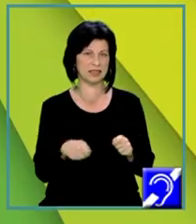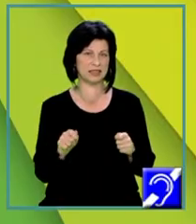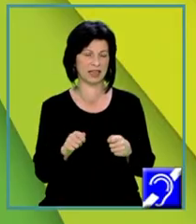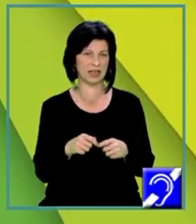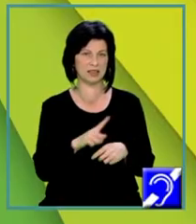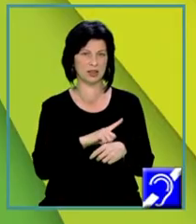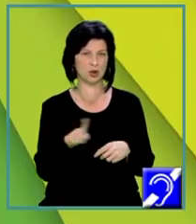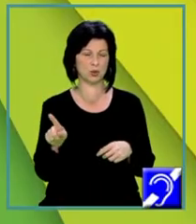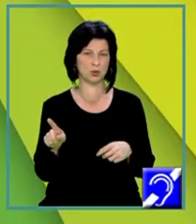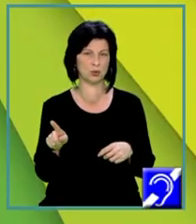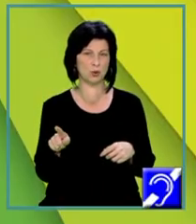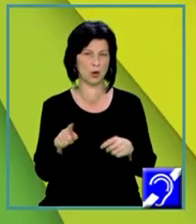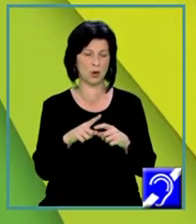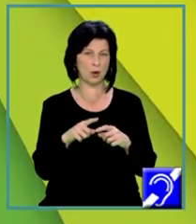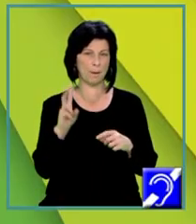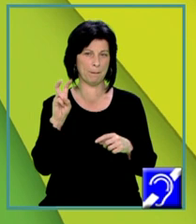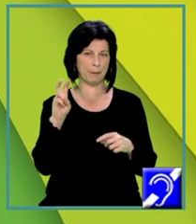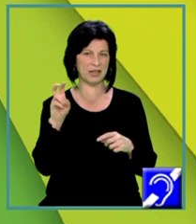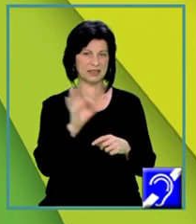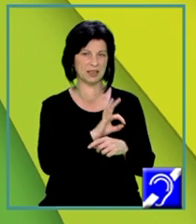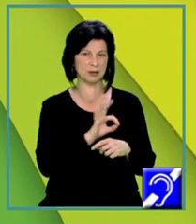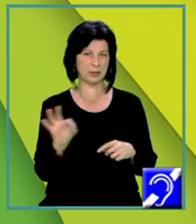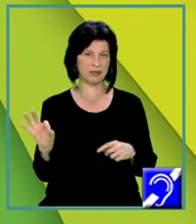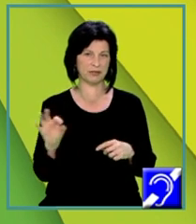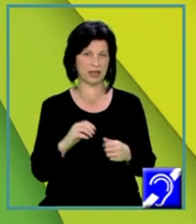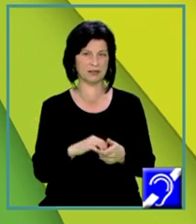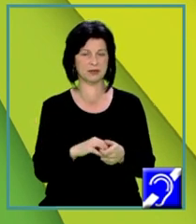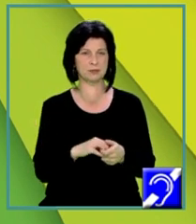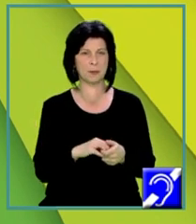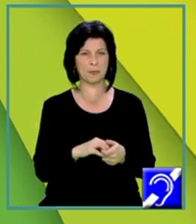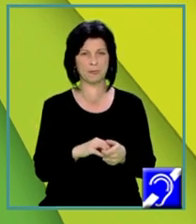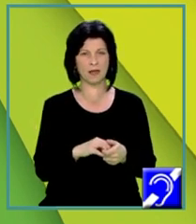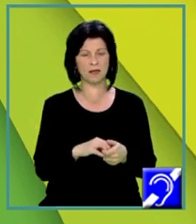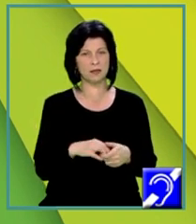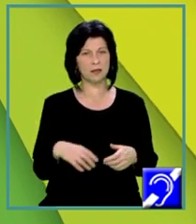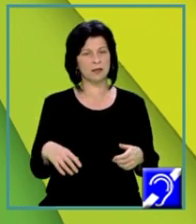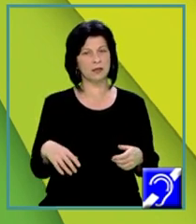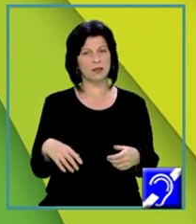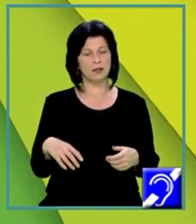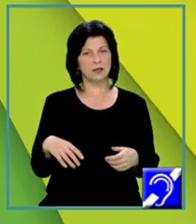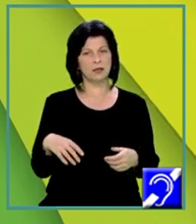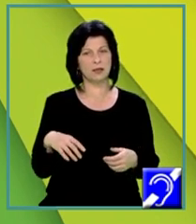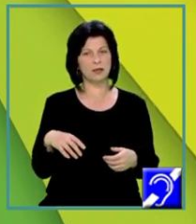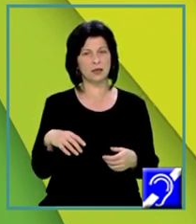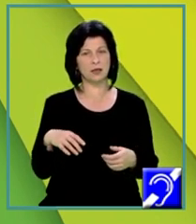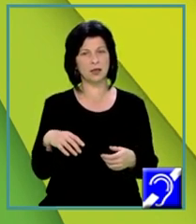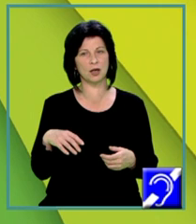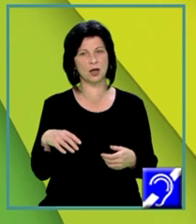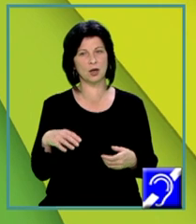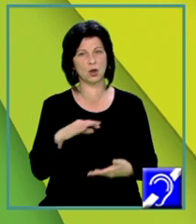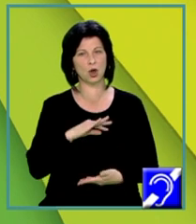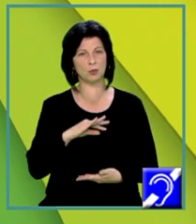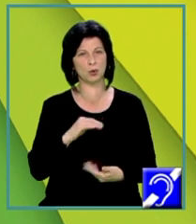corpul ciuda radical din trecu adorat și înmulțirea și inelul care de fapt este corp anterior prezentat funcția f